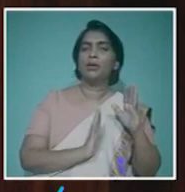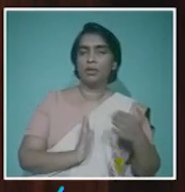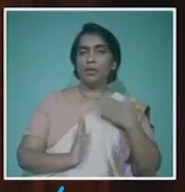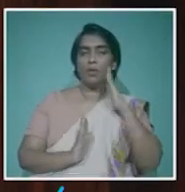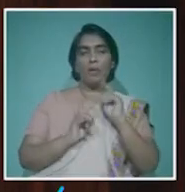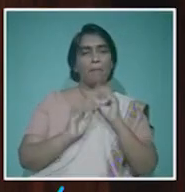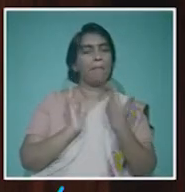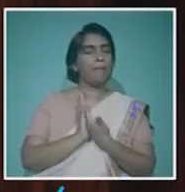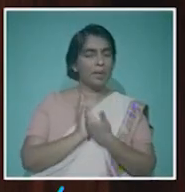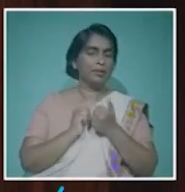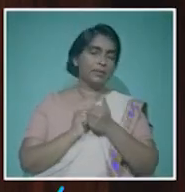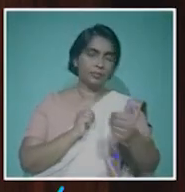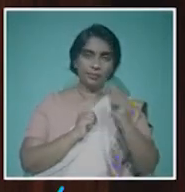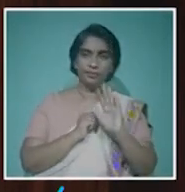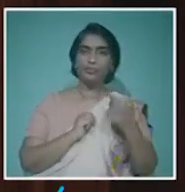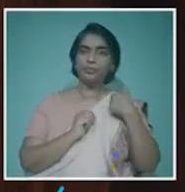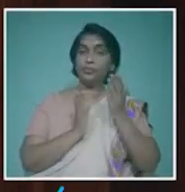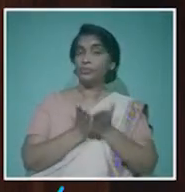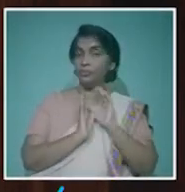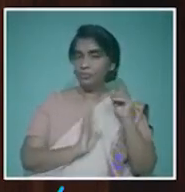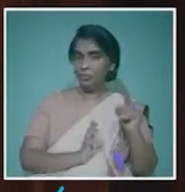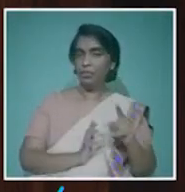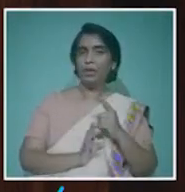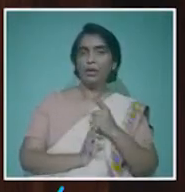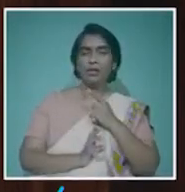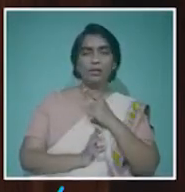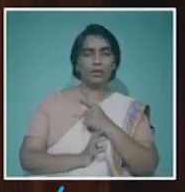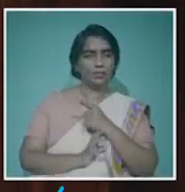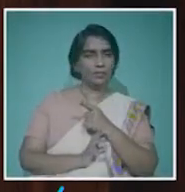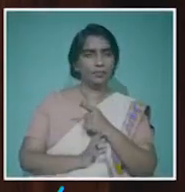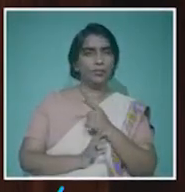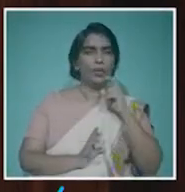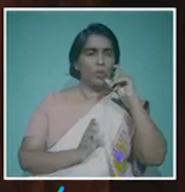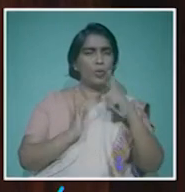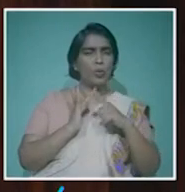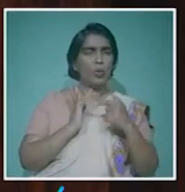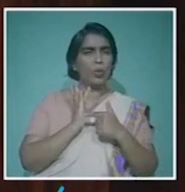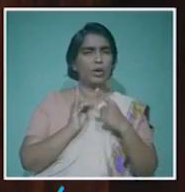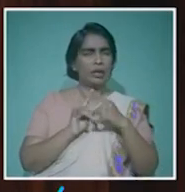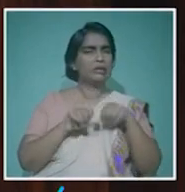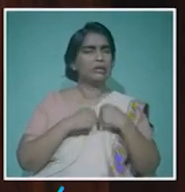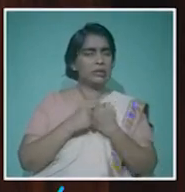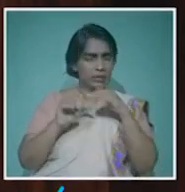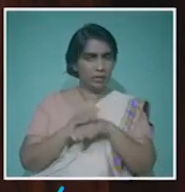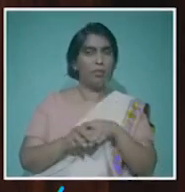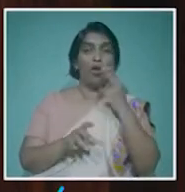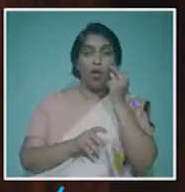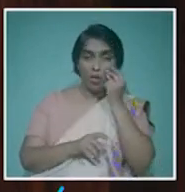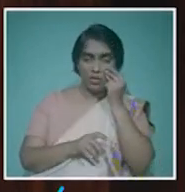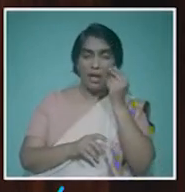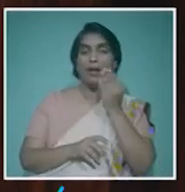විදේශ ප්‍රතිපත්ති අපි ගෙනිච්චේ. අපි දන්නවා ඉන්දියාව කොට් සංවාද කොට් කියන සංවිධානයේ ඉන්නවා. ඒ සංවිධානයේ